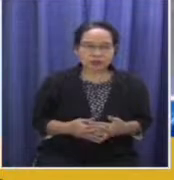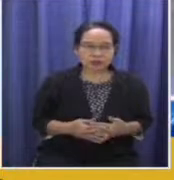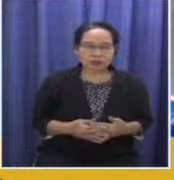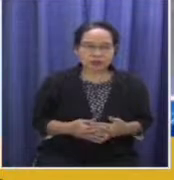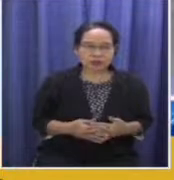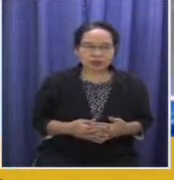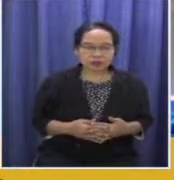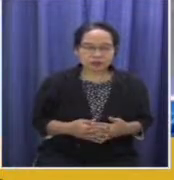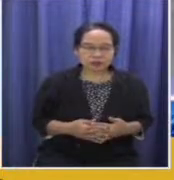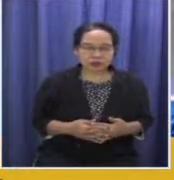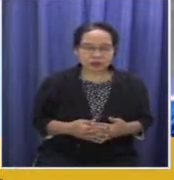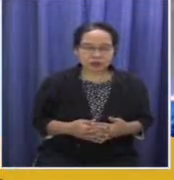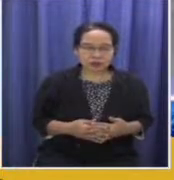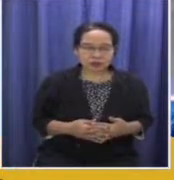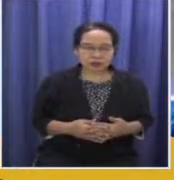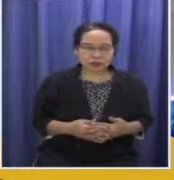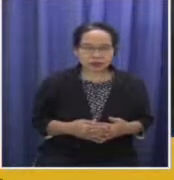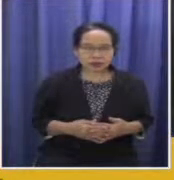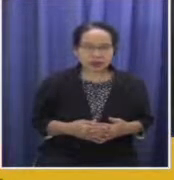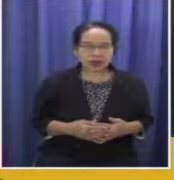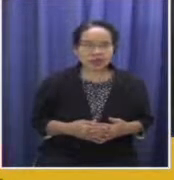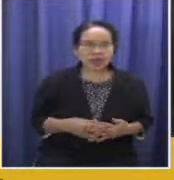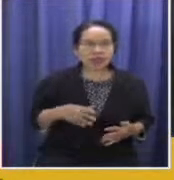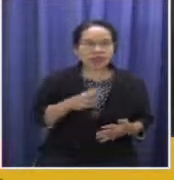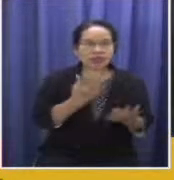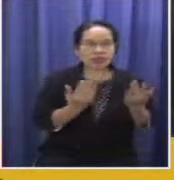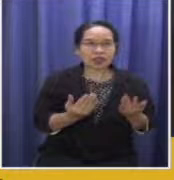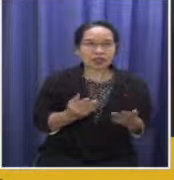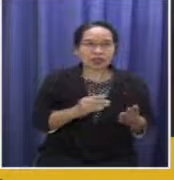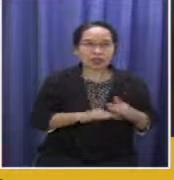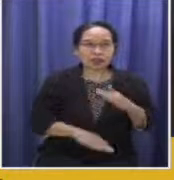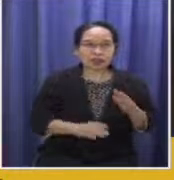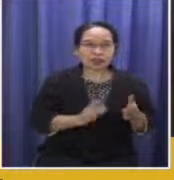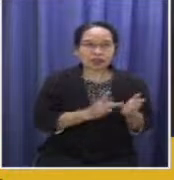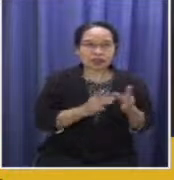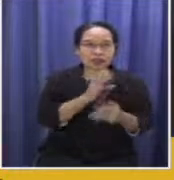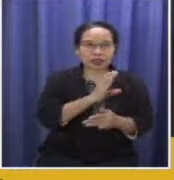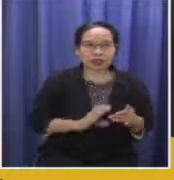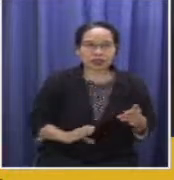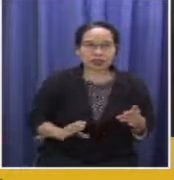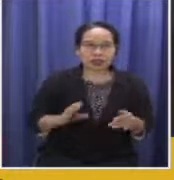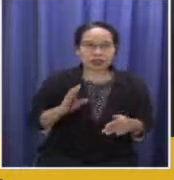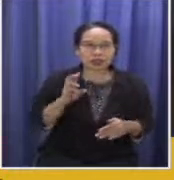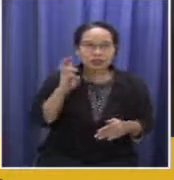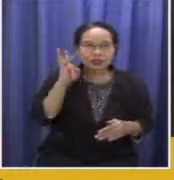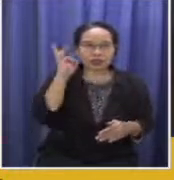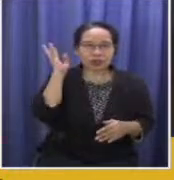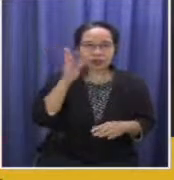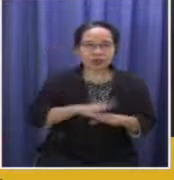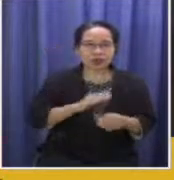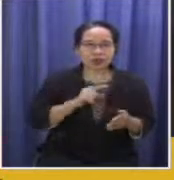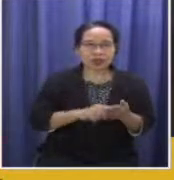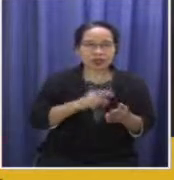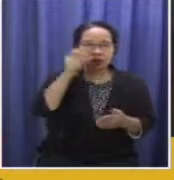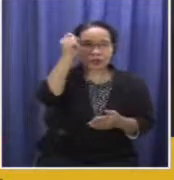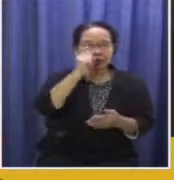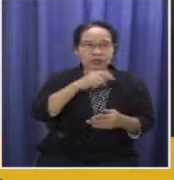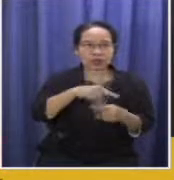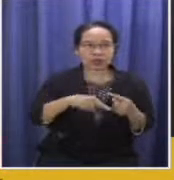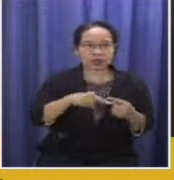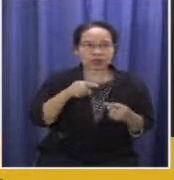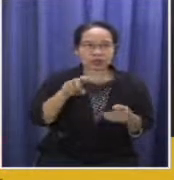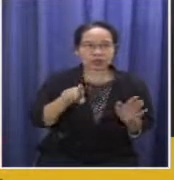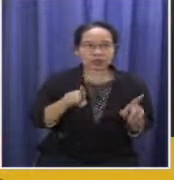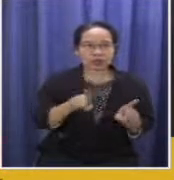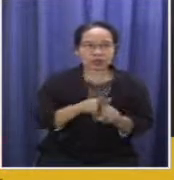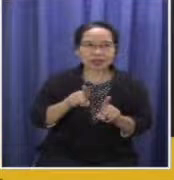छ, येशू ख्रीष्टको जन्म यस प्रकारले भयो, उहाँकी आमा मरियमको मगनी